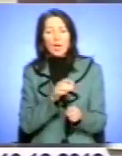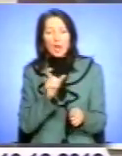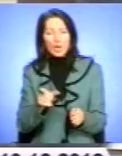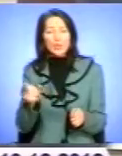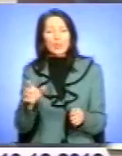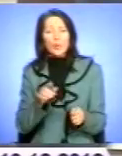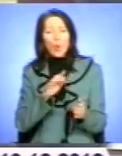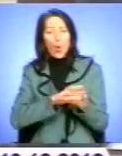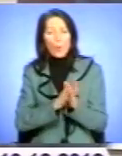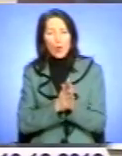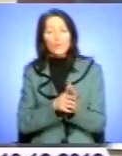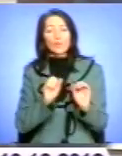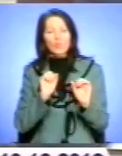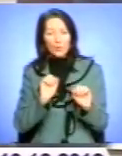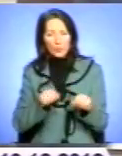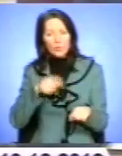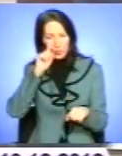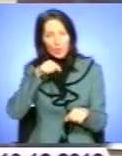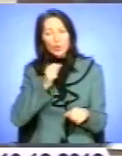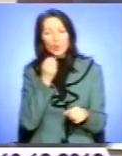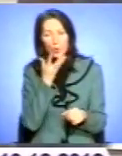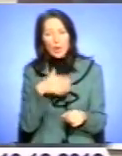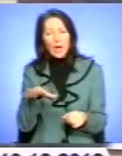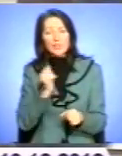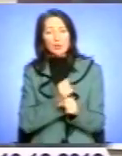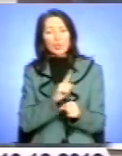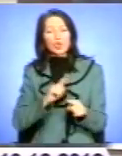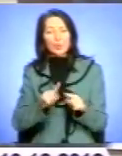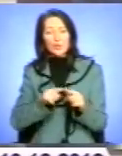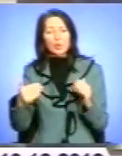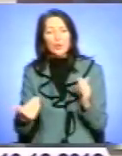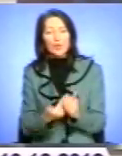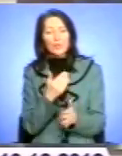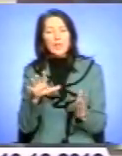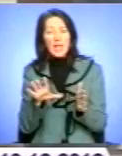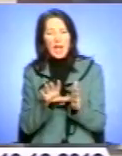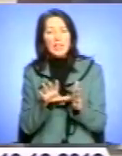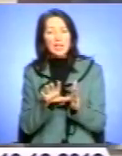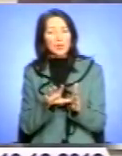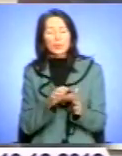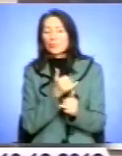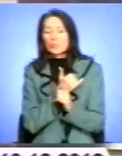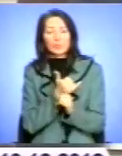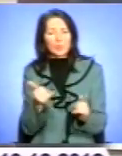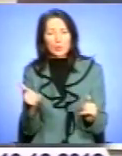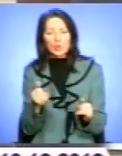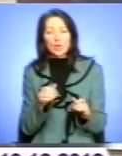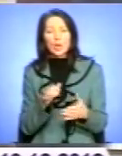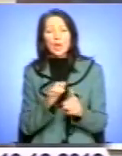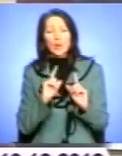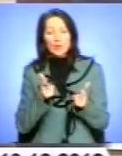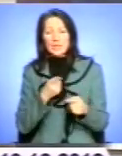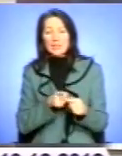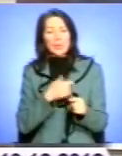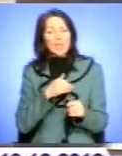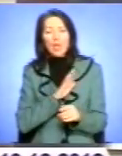добре. А все зробити, щоб швидко відновити електропостачання – ні. Міритися з цим ми не будемо. Я офіційно